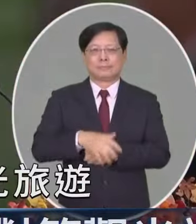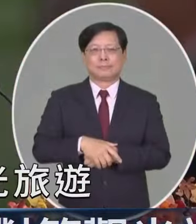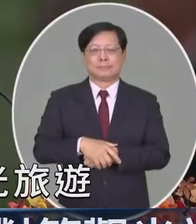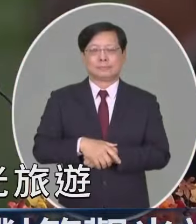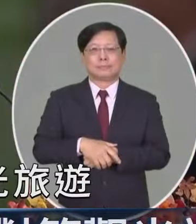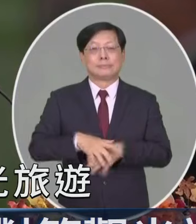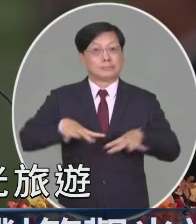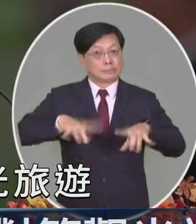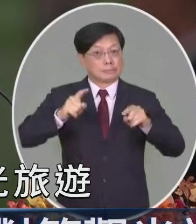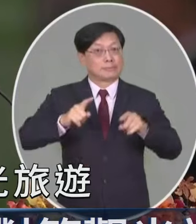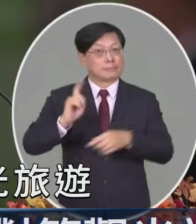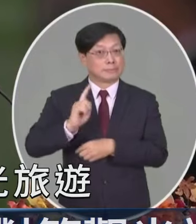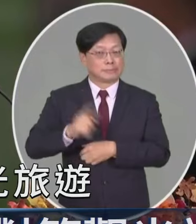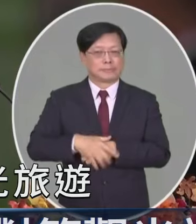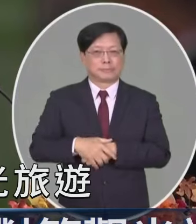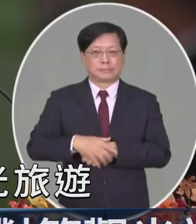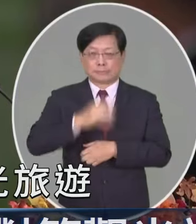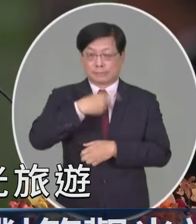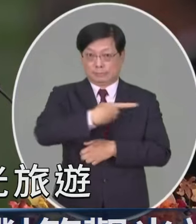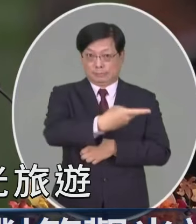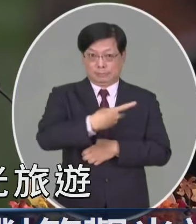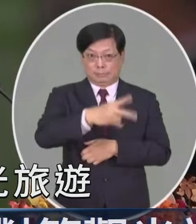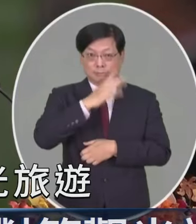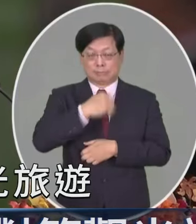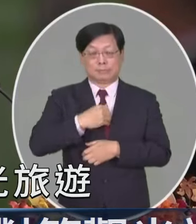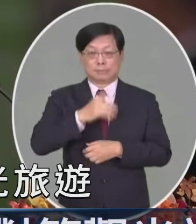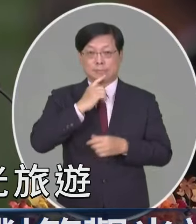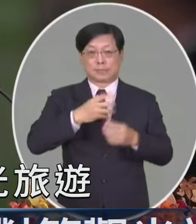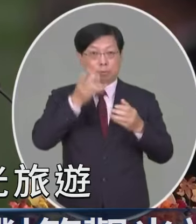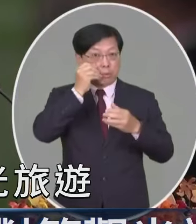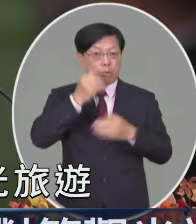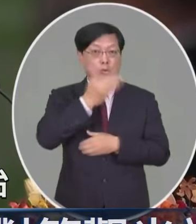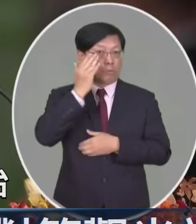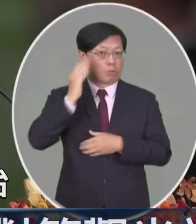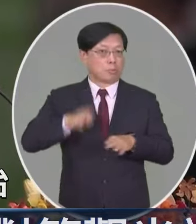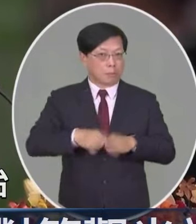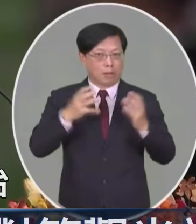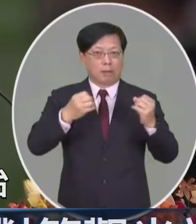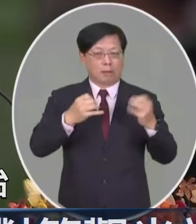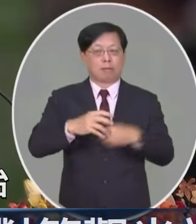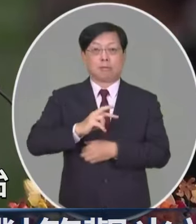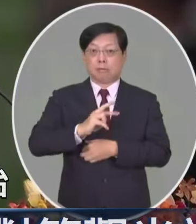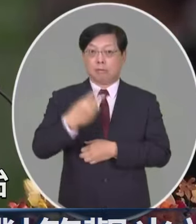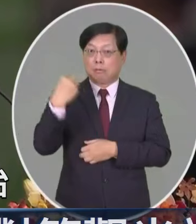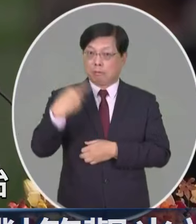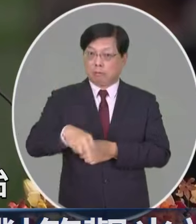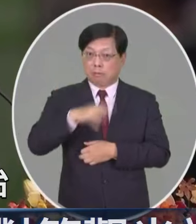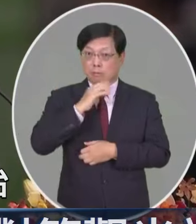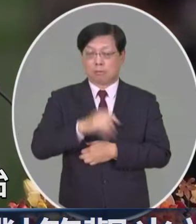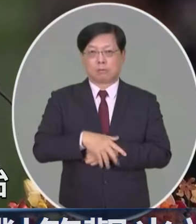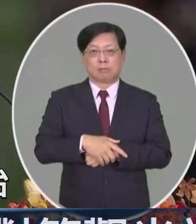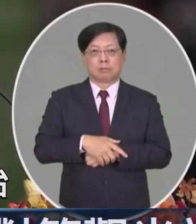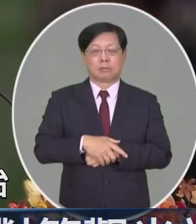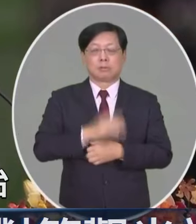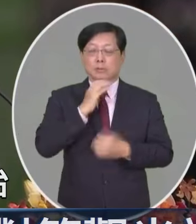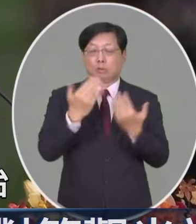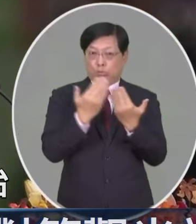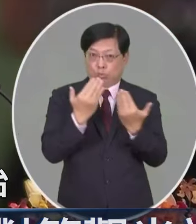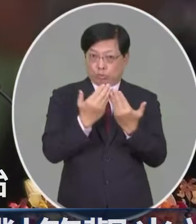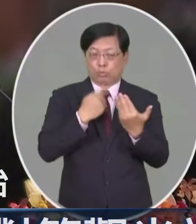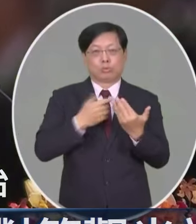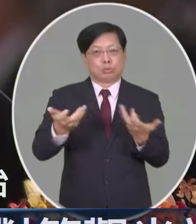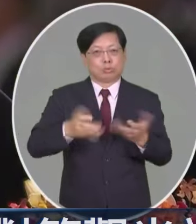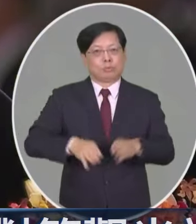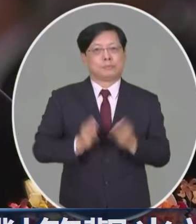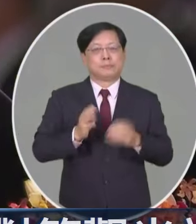以先从重启双边对等的观光旅游，以及学位生来台就学开